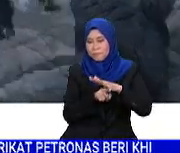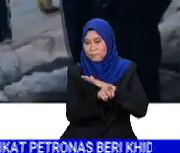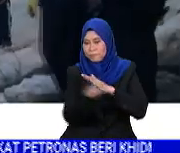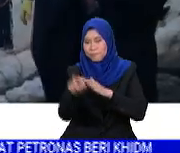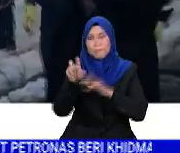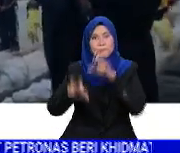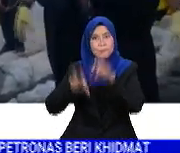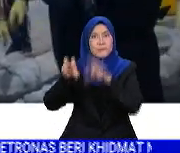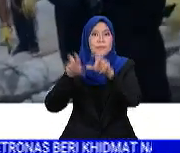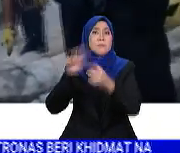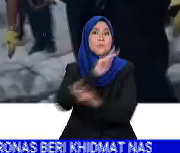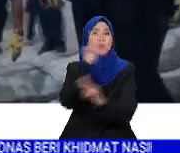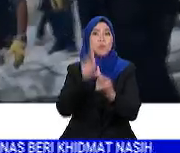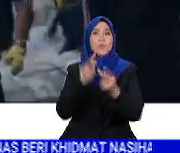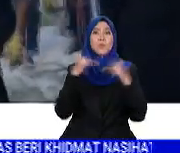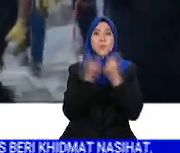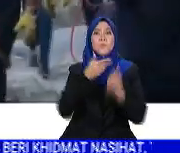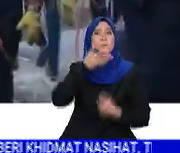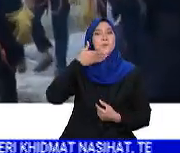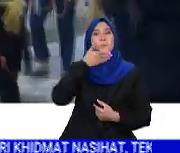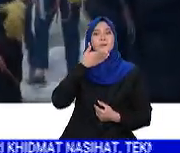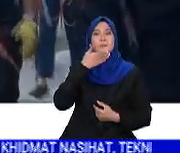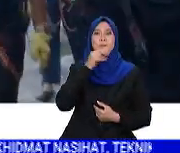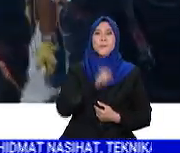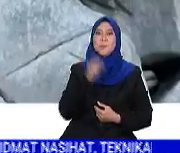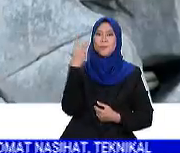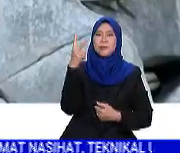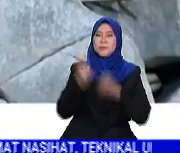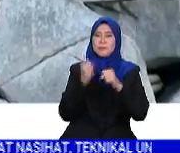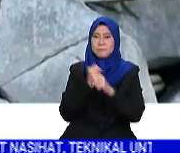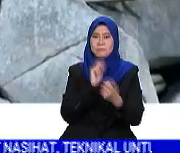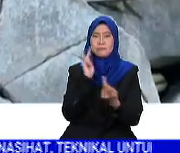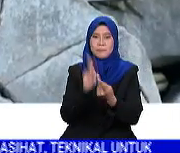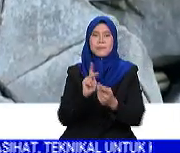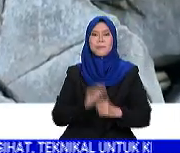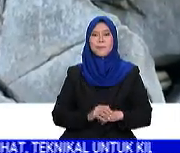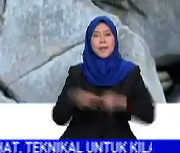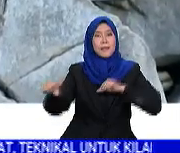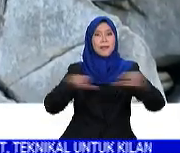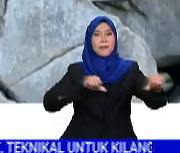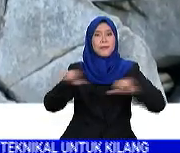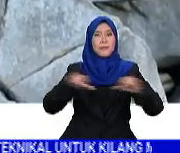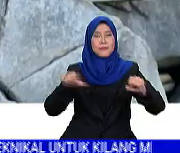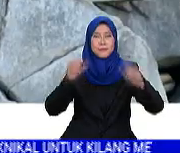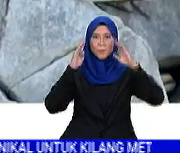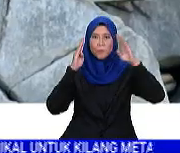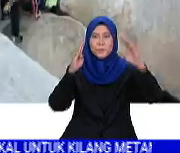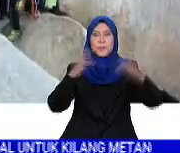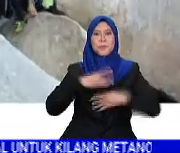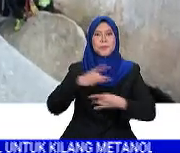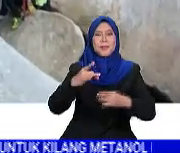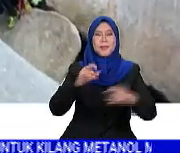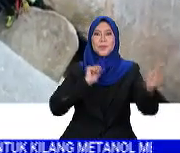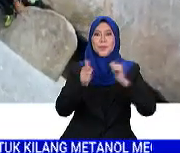diklasifikasikan sesuai disertai golongan muda seawal usia 12 tahun. Aktiviti ini juga dijangka menjadi tumpuan peminat